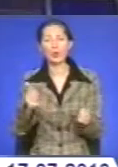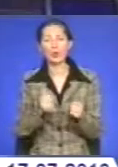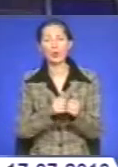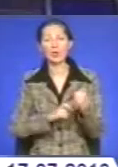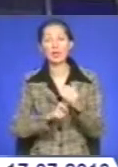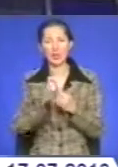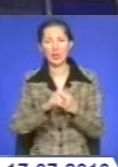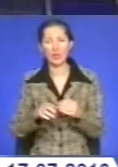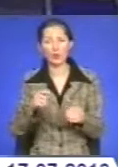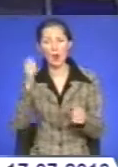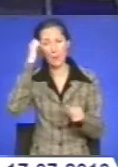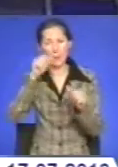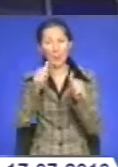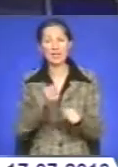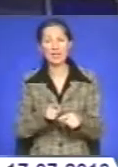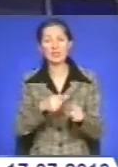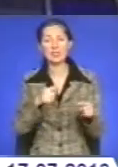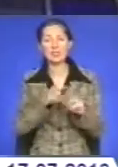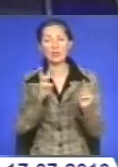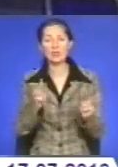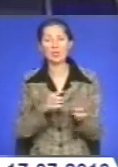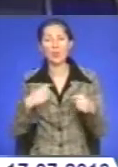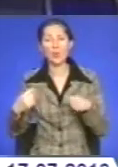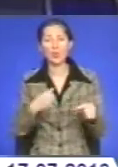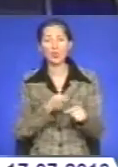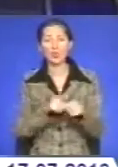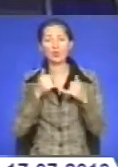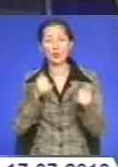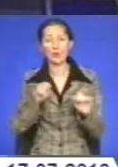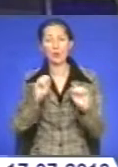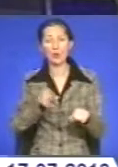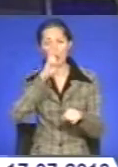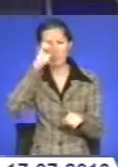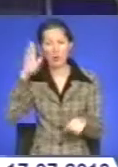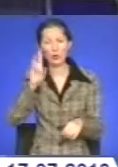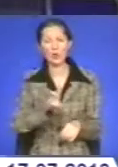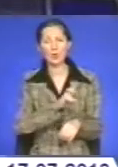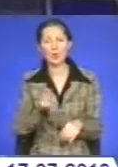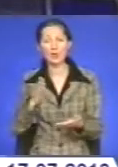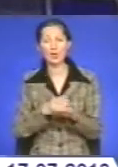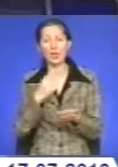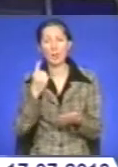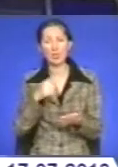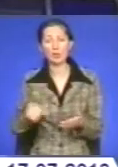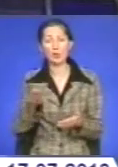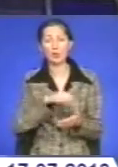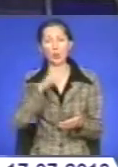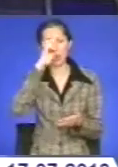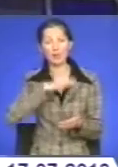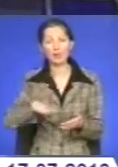Пам'ятник цим священномученикам, які вшановуються православною церквою, є перший на території країн СНД.